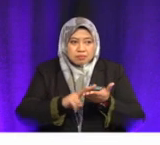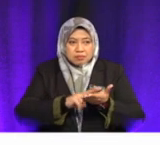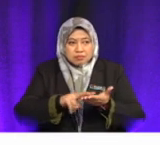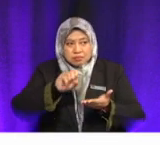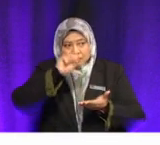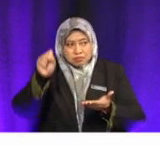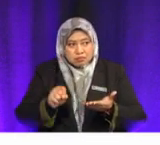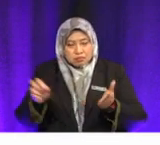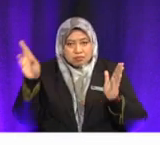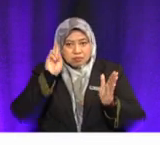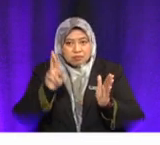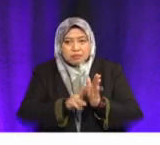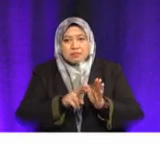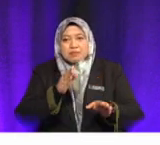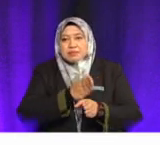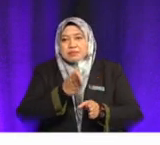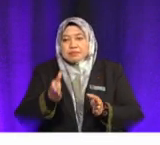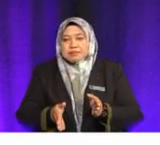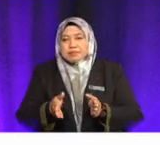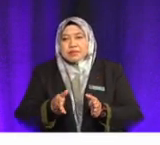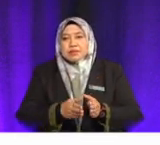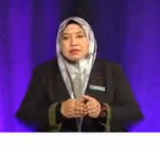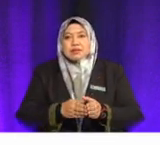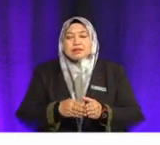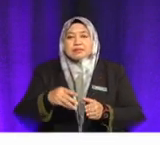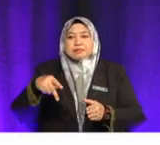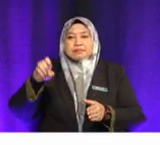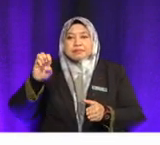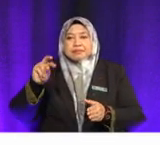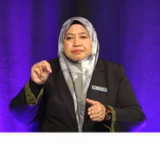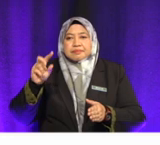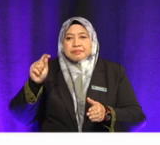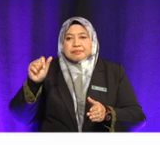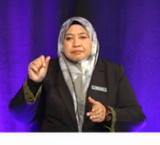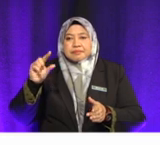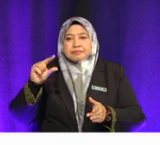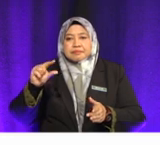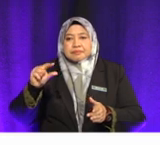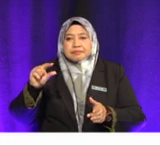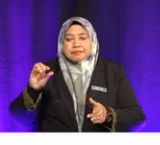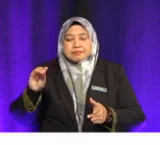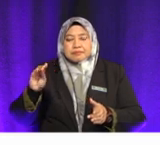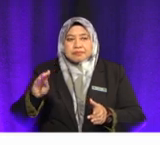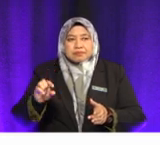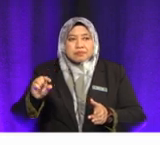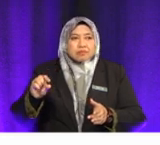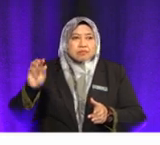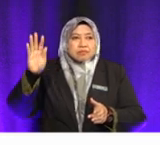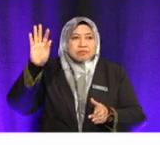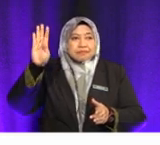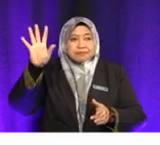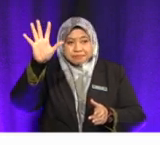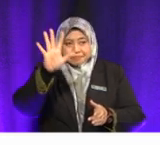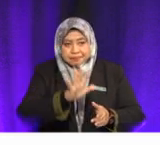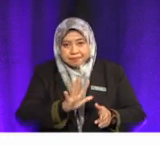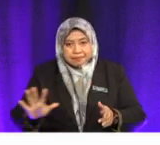raja di sebelah menunjukkan Pentagon Sekaten mnpqr titik X dan titik ialah dua